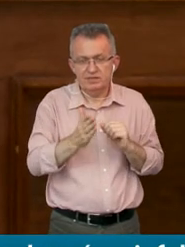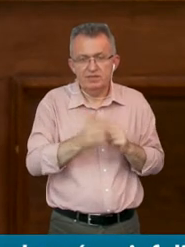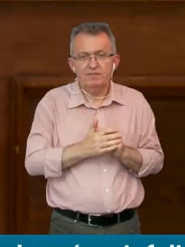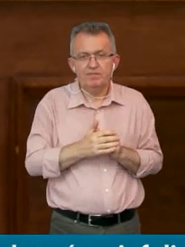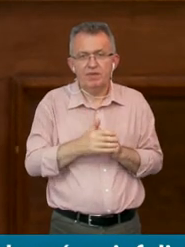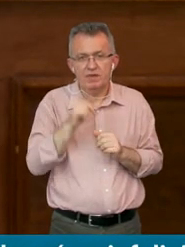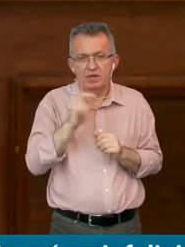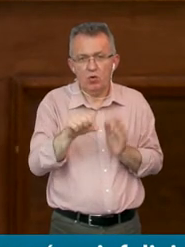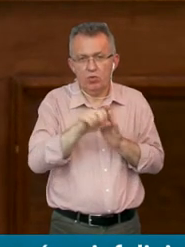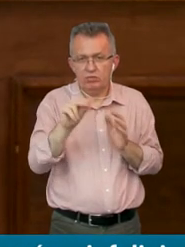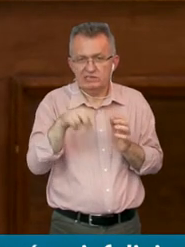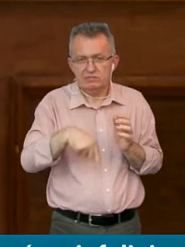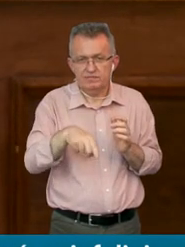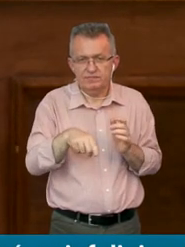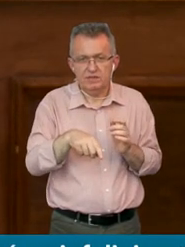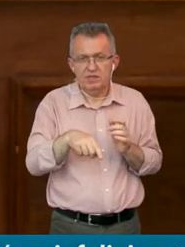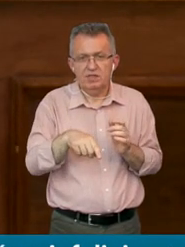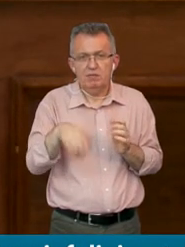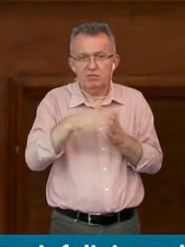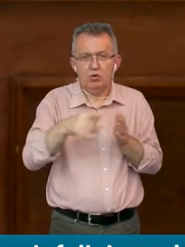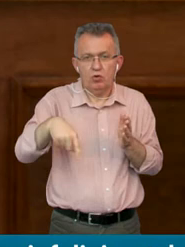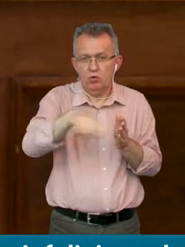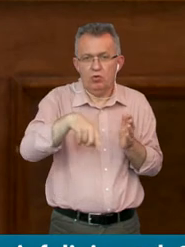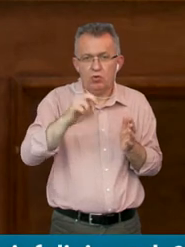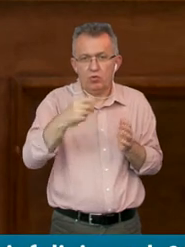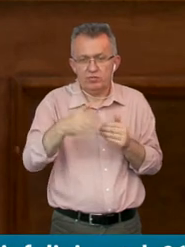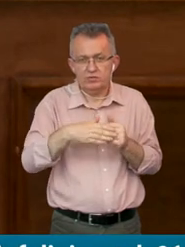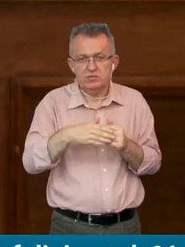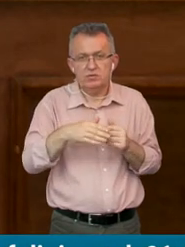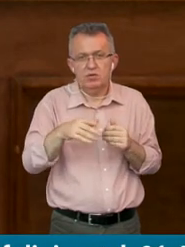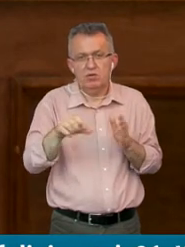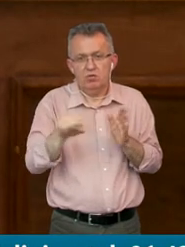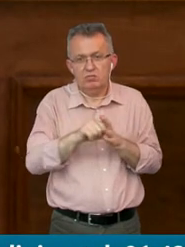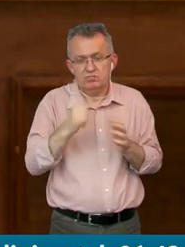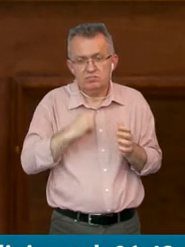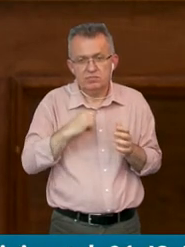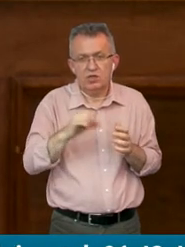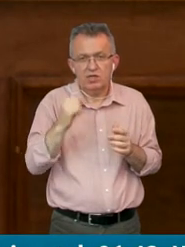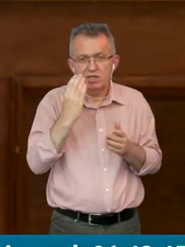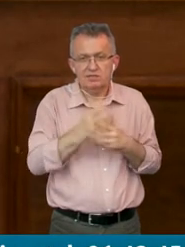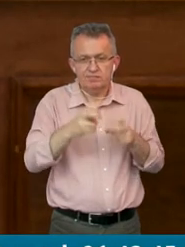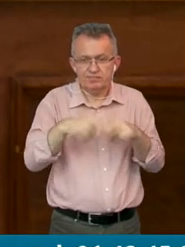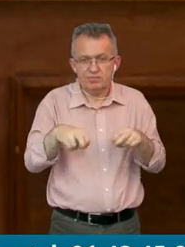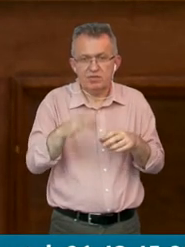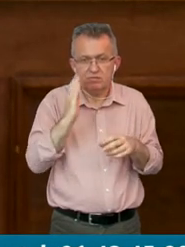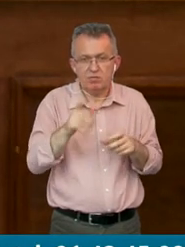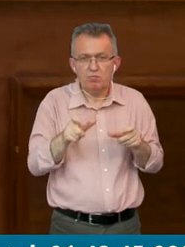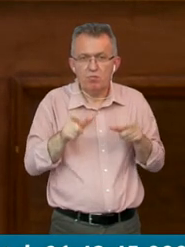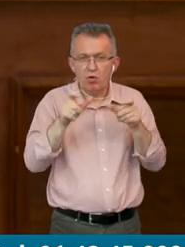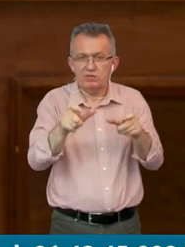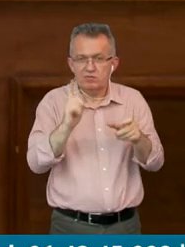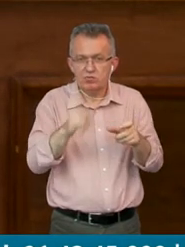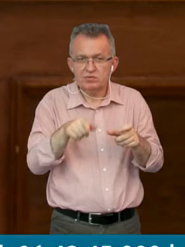tym fragmencie przy rondzie. Potrwa to trochę, dopóki nie dokonamy modernizacji tego mostka, który